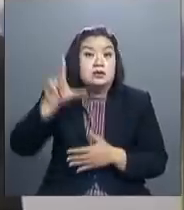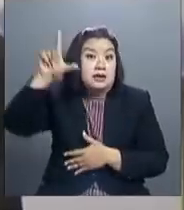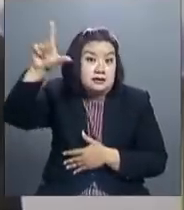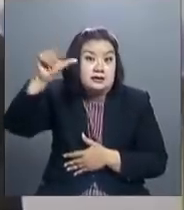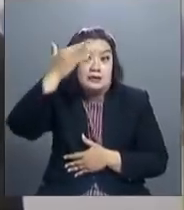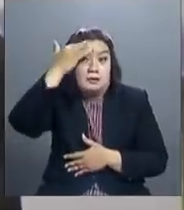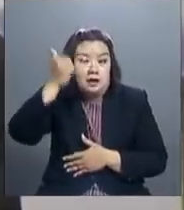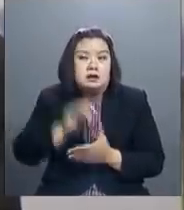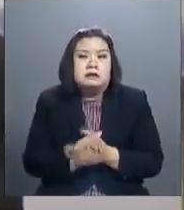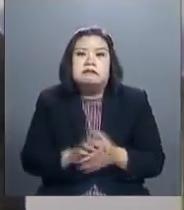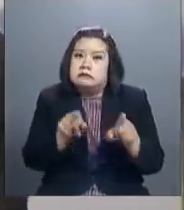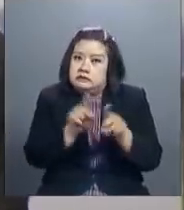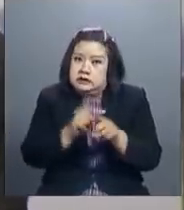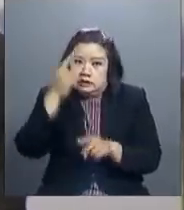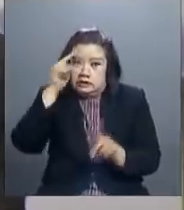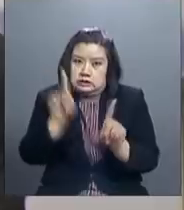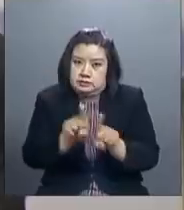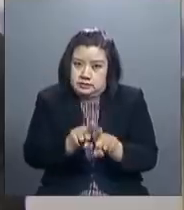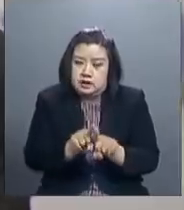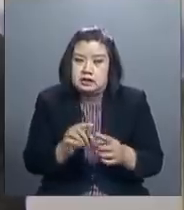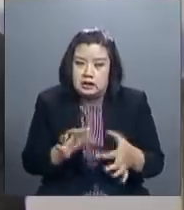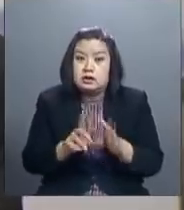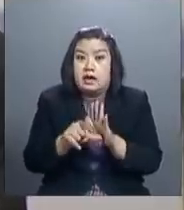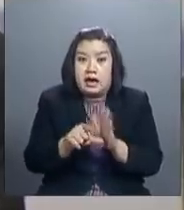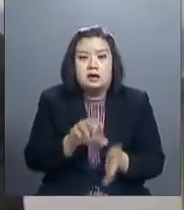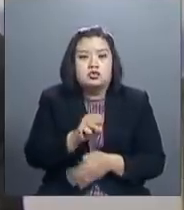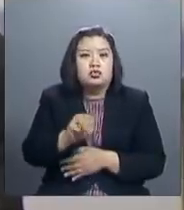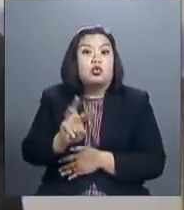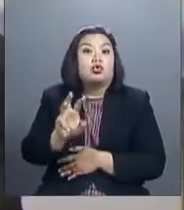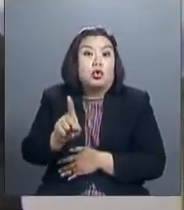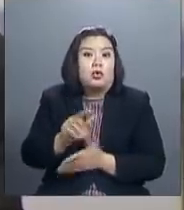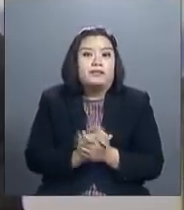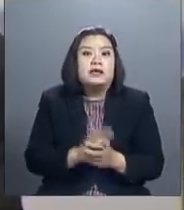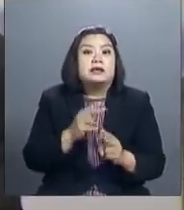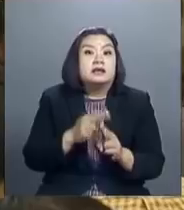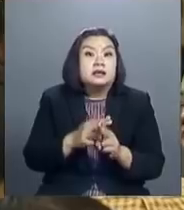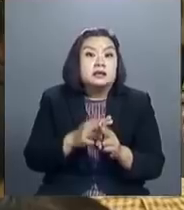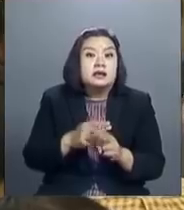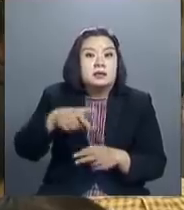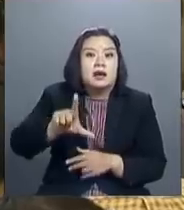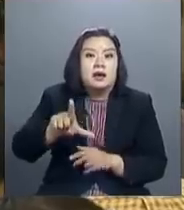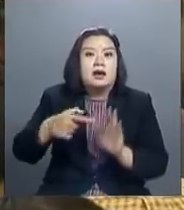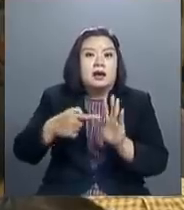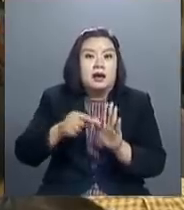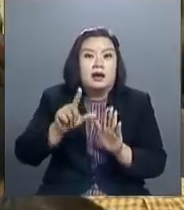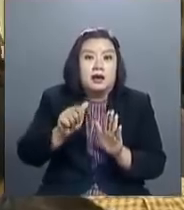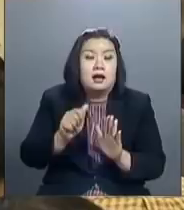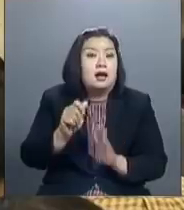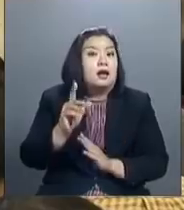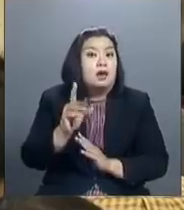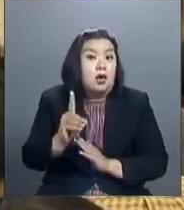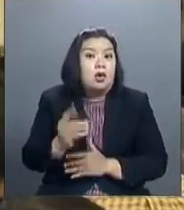อดรับกับข้อมูลส่วนหนึ่งที่อดีตเลขาธิการสมช.อย่างพลโทภราดรพัฒนถาบุตรวิเคราะห์ไว้ด้วย